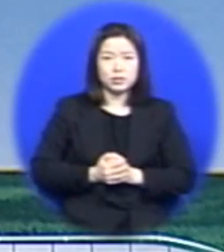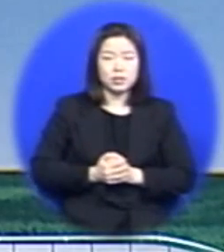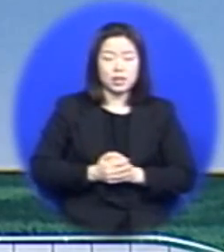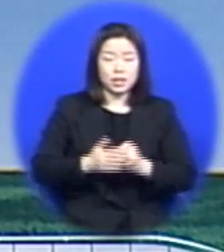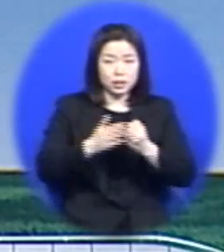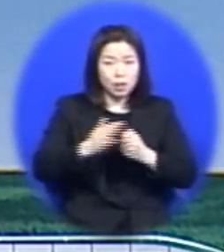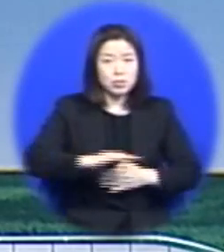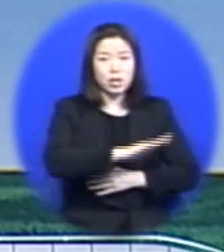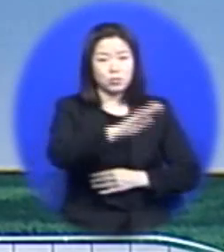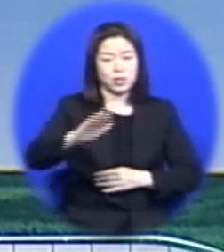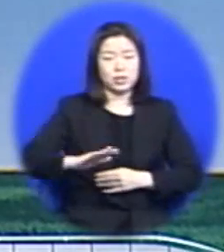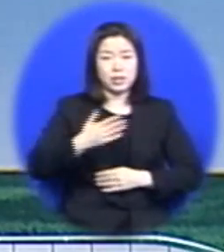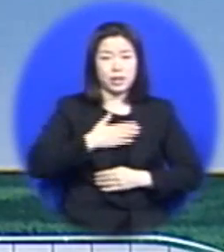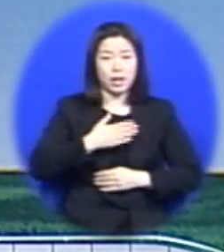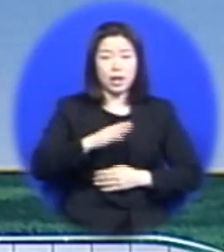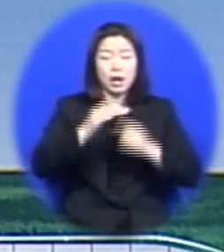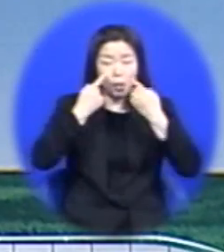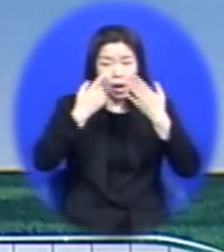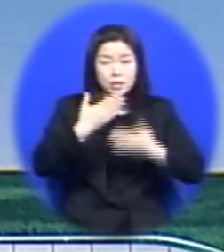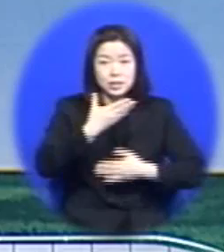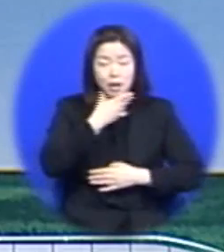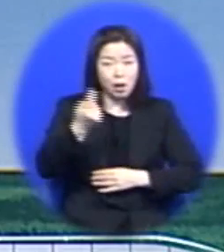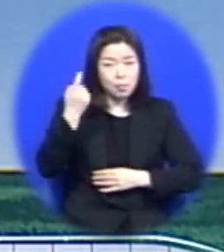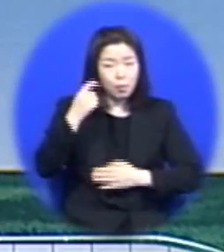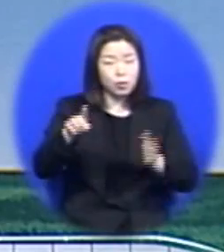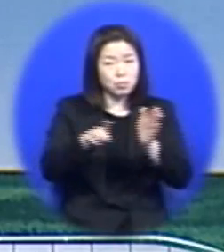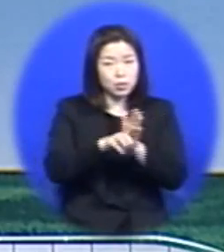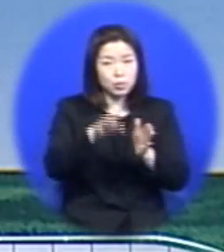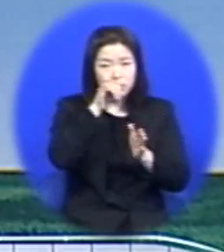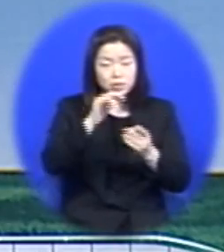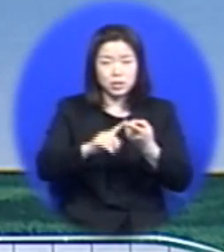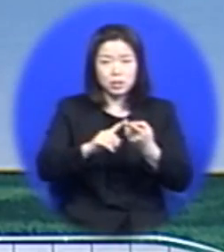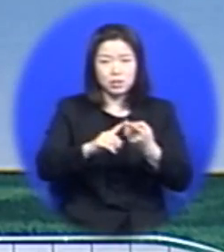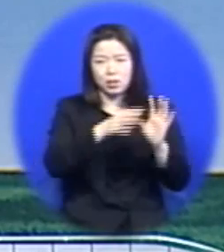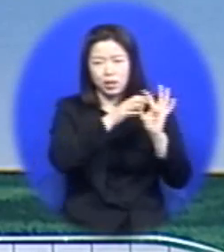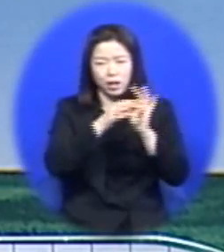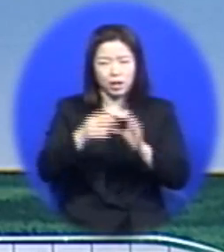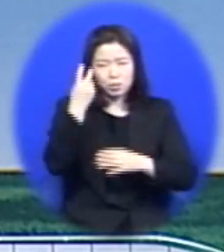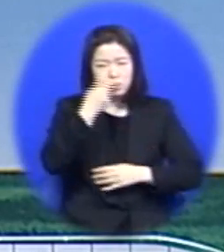그러므로 우리는 내가 지금 정확한 복음을 믿고 있는지를 계속 점검해야 됩니다.